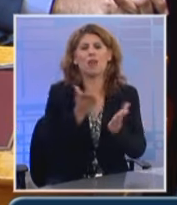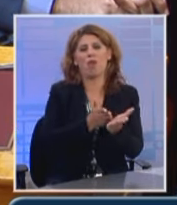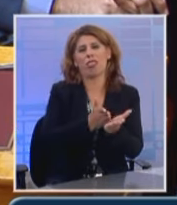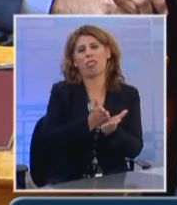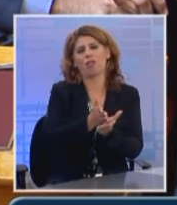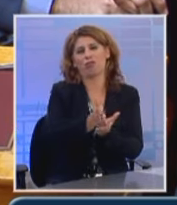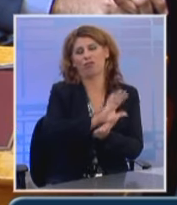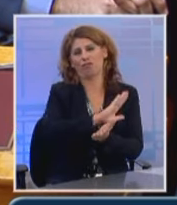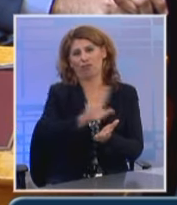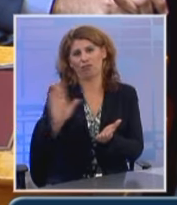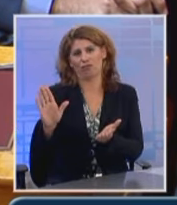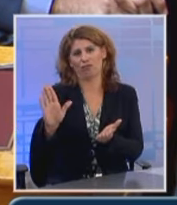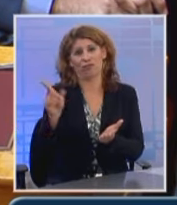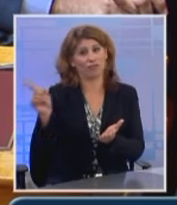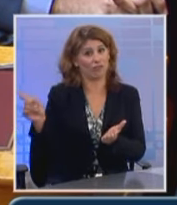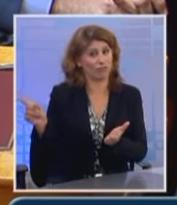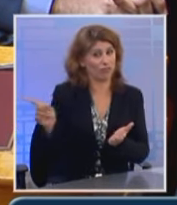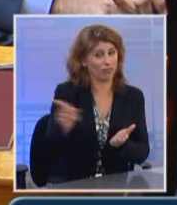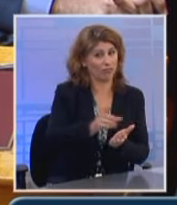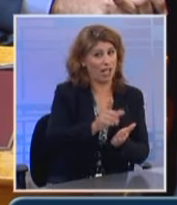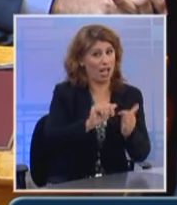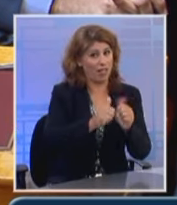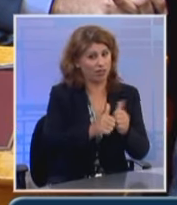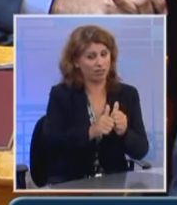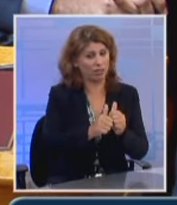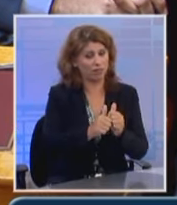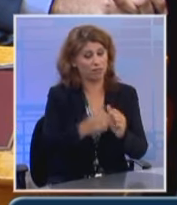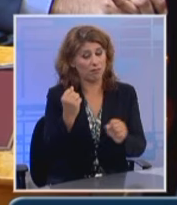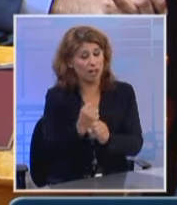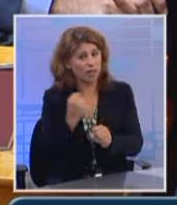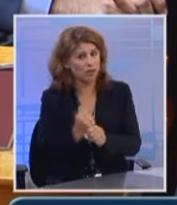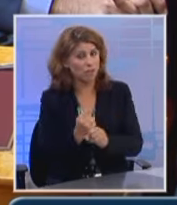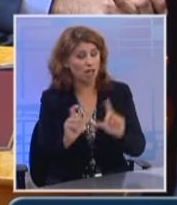Είναι αθλητές, εργαζόμενοι, οικογενειάρχες.